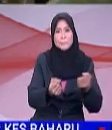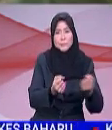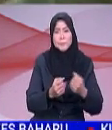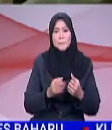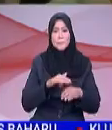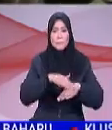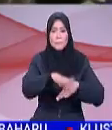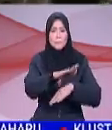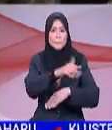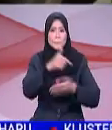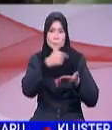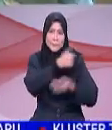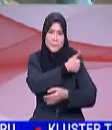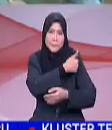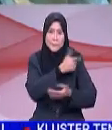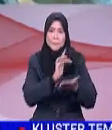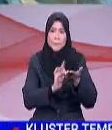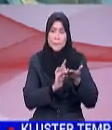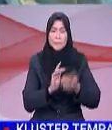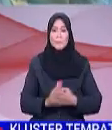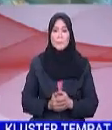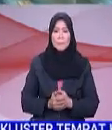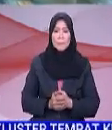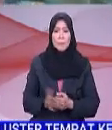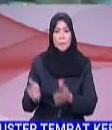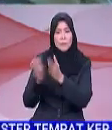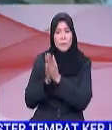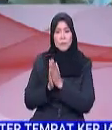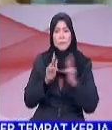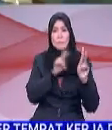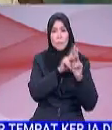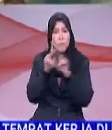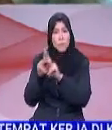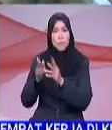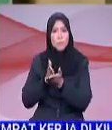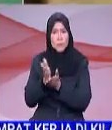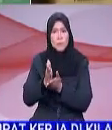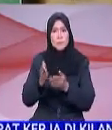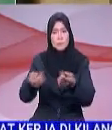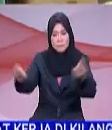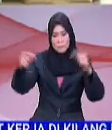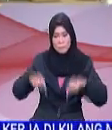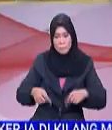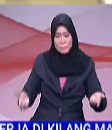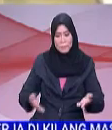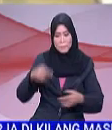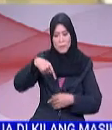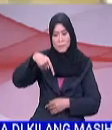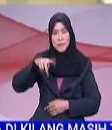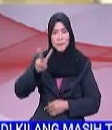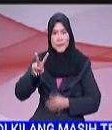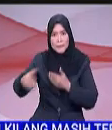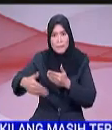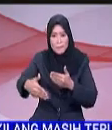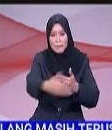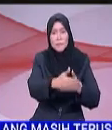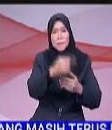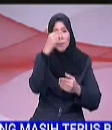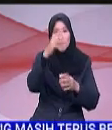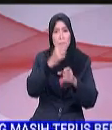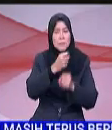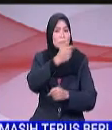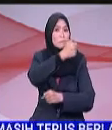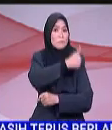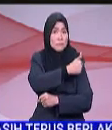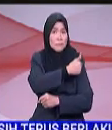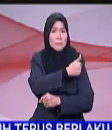Dalam sidang media kemudiannya, Datuk Haji Jin meminta penduduk luar bandar datang terus ke pusat pemberian vaksin PPV terdekat untuk mendapatkan